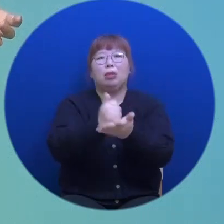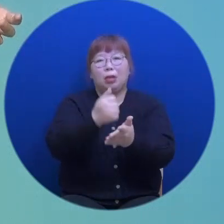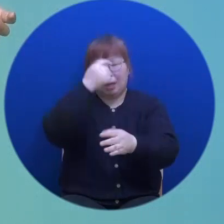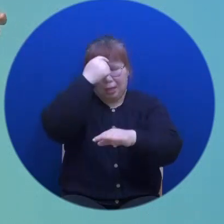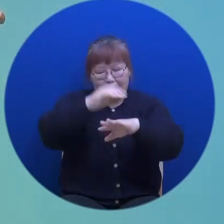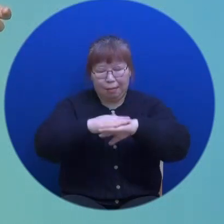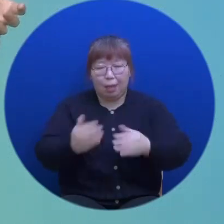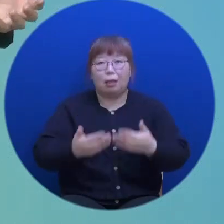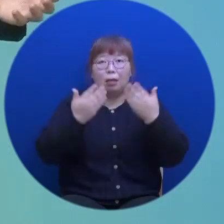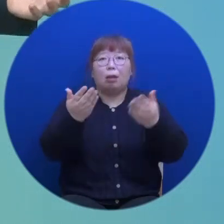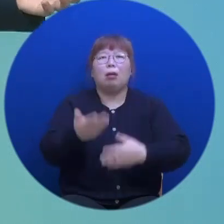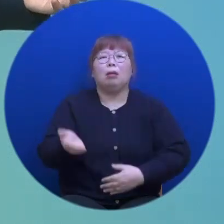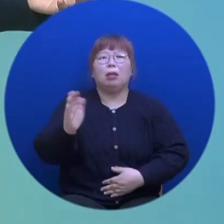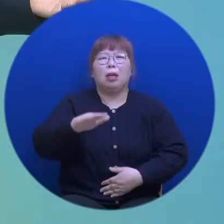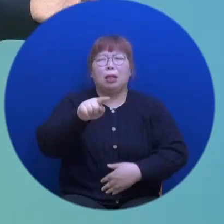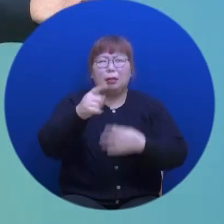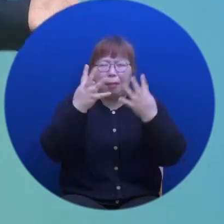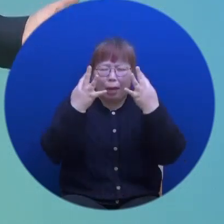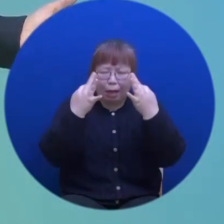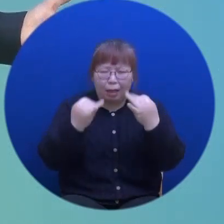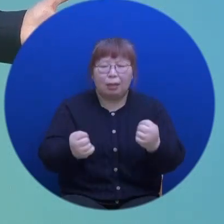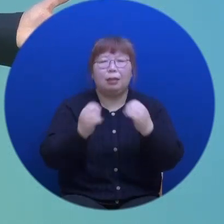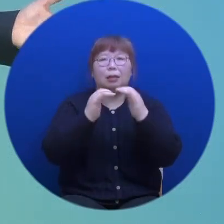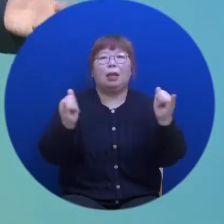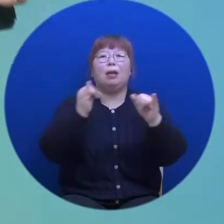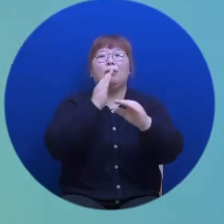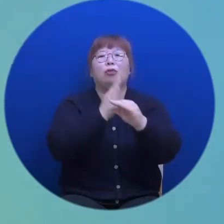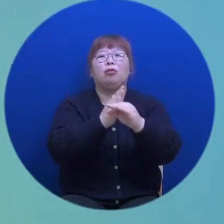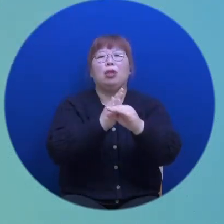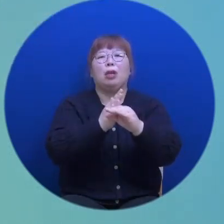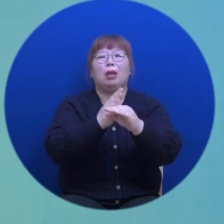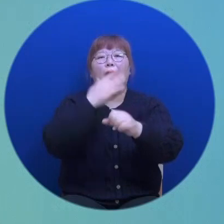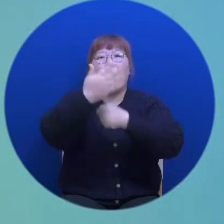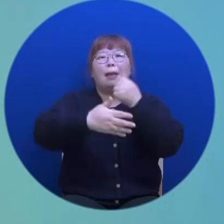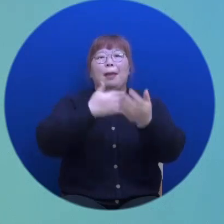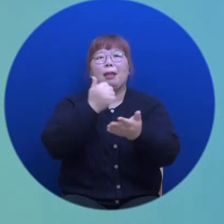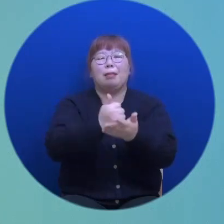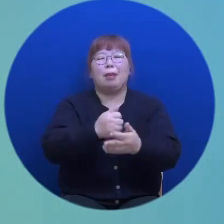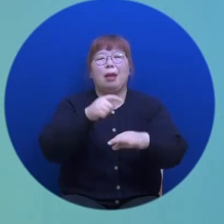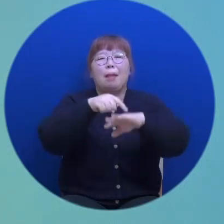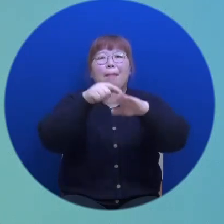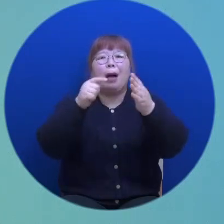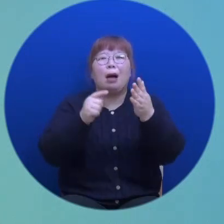그런데 그 수많은 사람들 중에서 하나님의 마음을